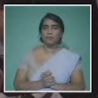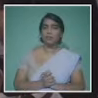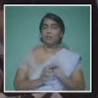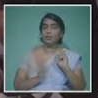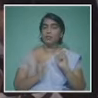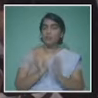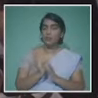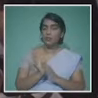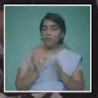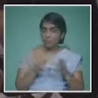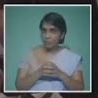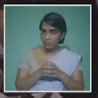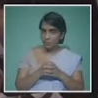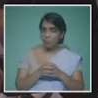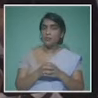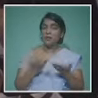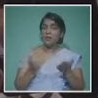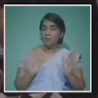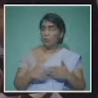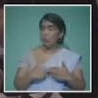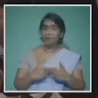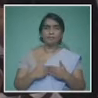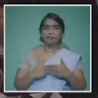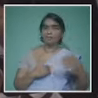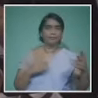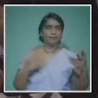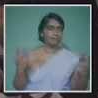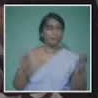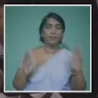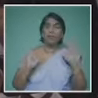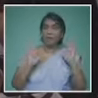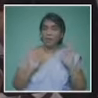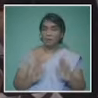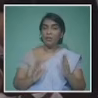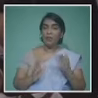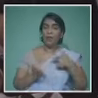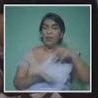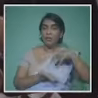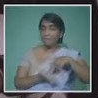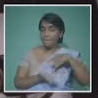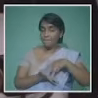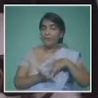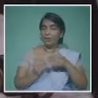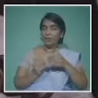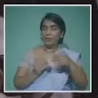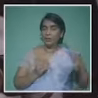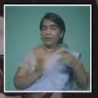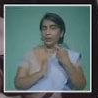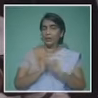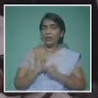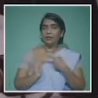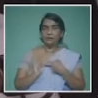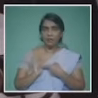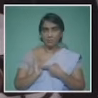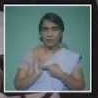කොමිෂන් තවදුරටත් නැහැ. හැබැයි අන්තර්කාලීන විධිවිධානයක් තියෙනවා.